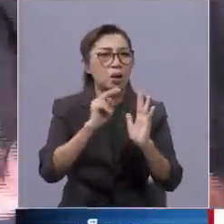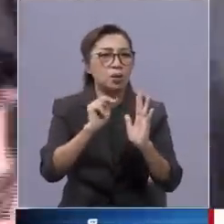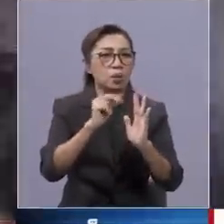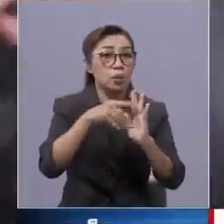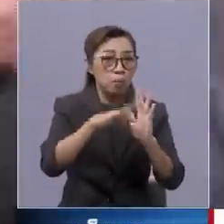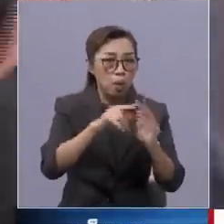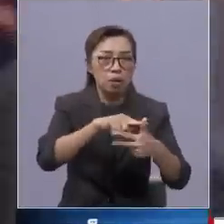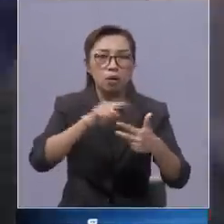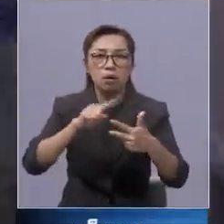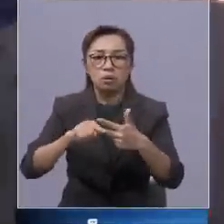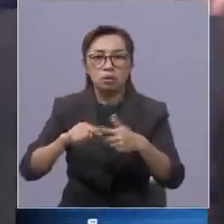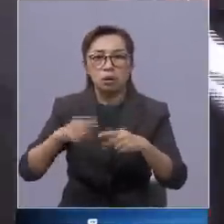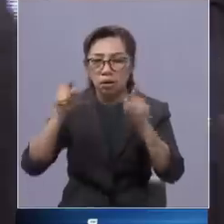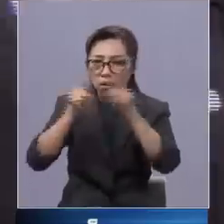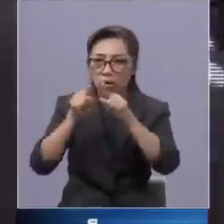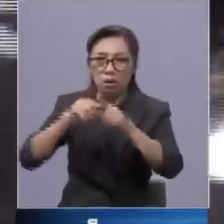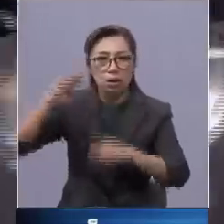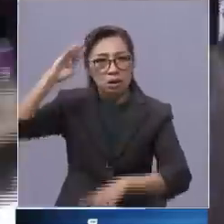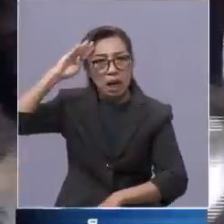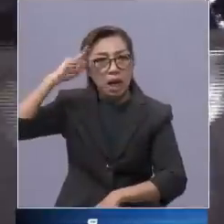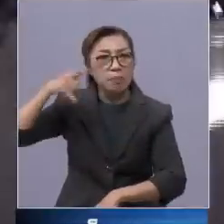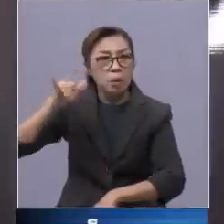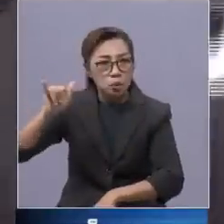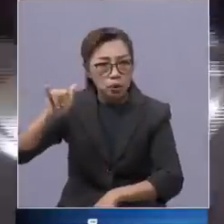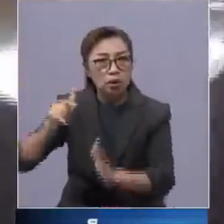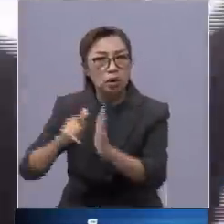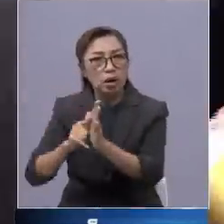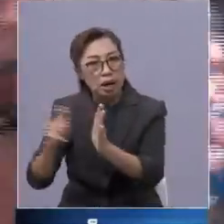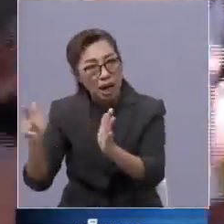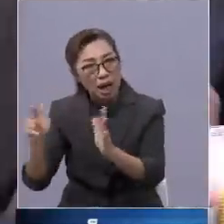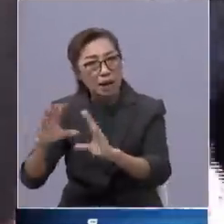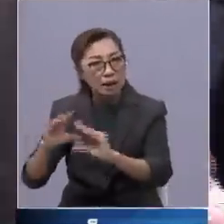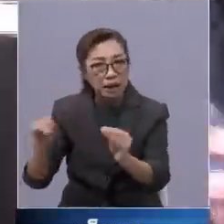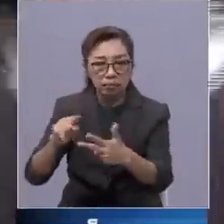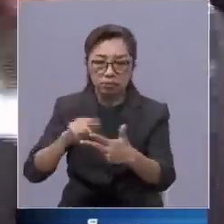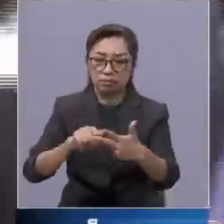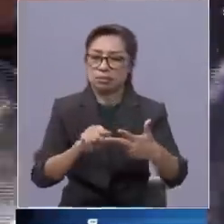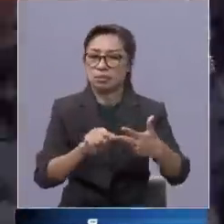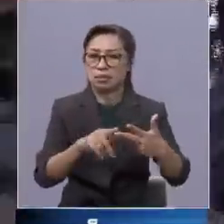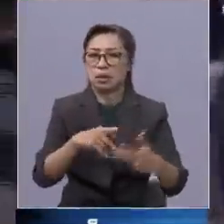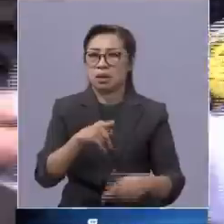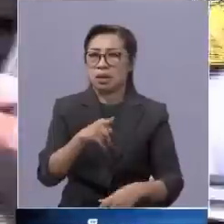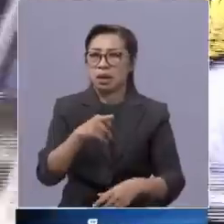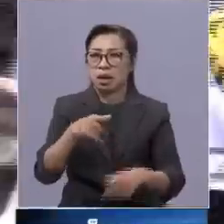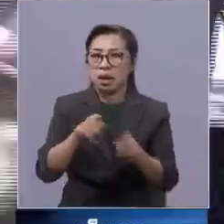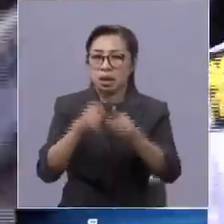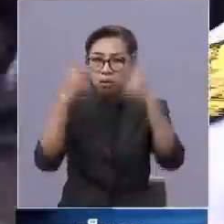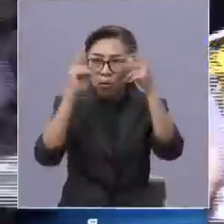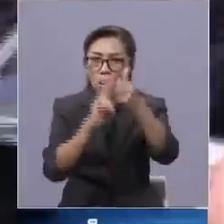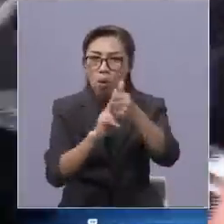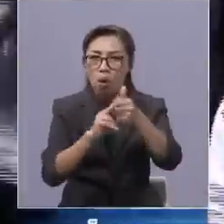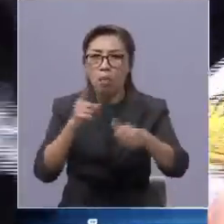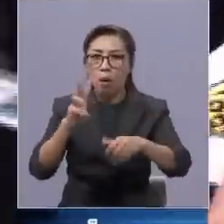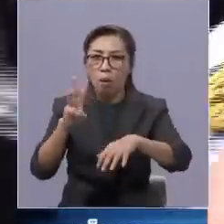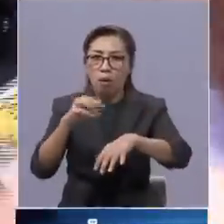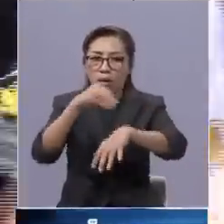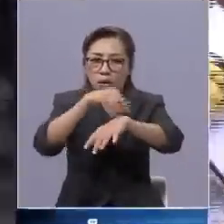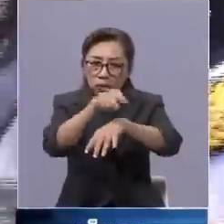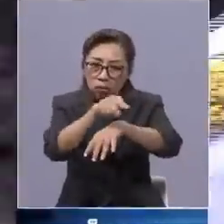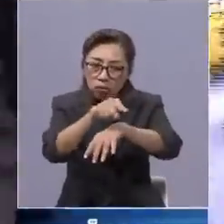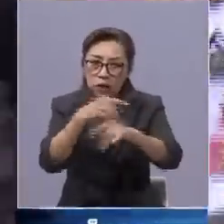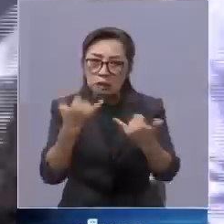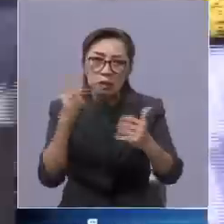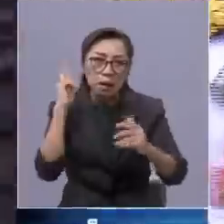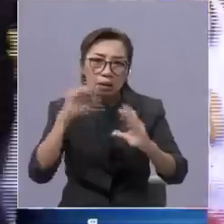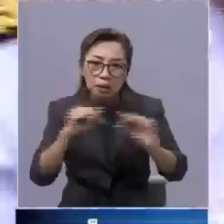าแล้วก็ล่าสุดชื่อของพลเอกประวิตรวงษ์สุวรรณนี่แหละนะครับหลายคนก็อาจจะมองว่าเอ๊ะ3ปอจะวางมือทางการเมืองเลยหรือไม่อย่างไรแต่ปราก